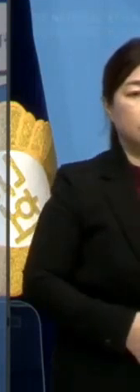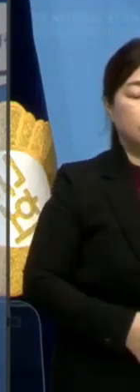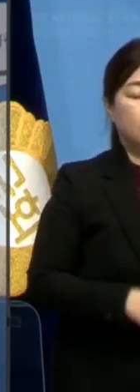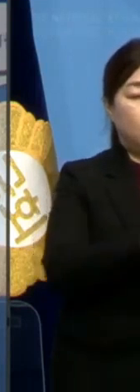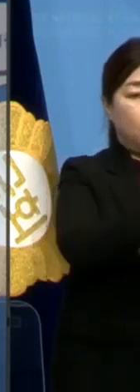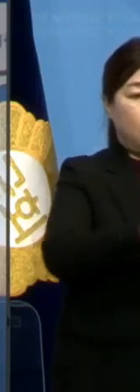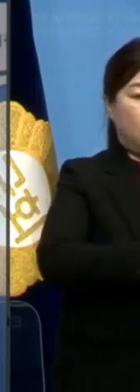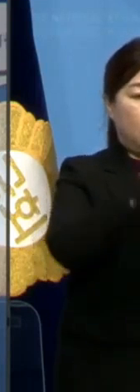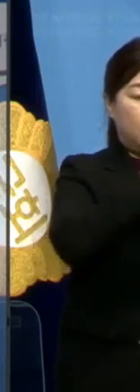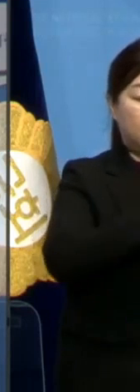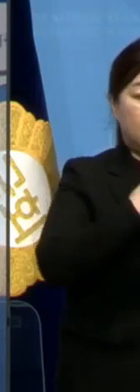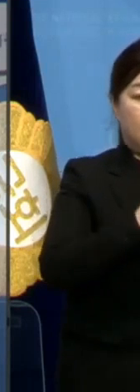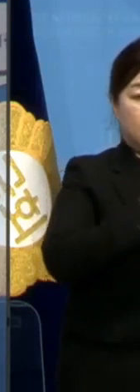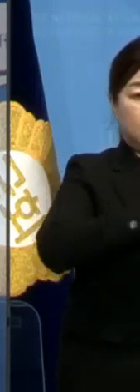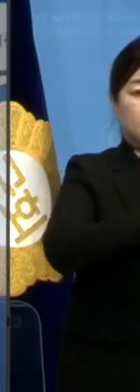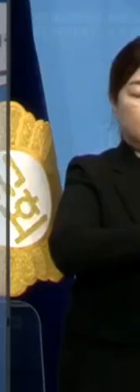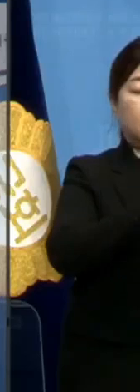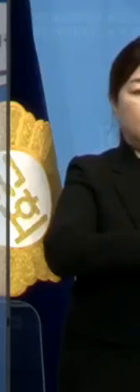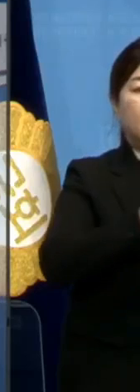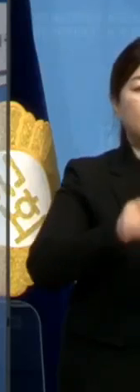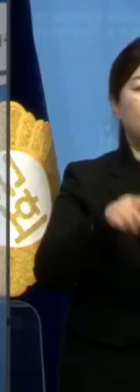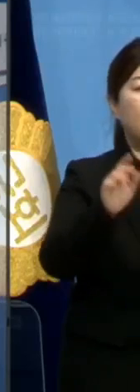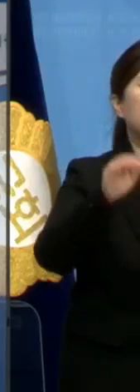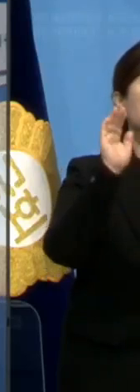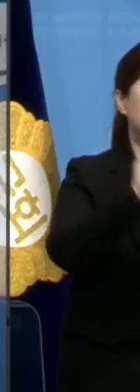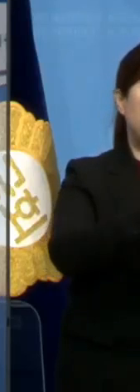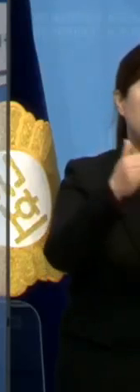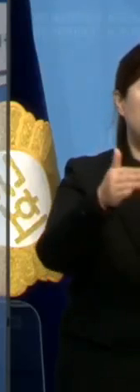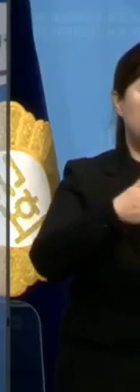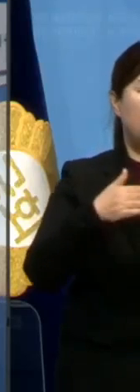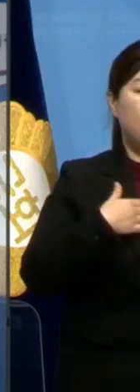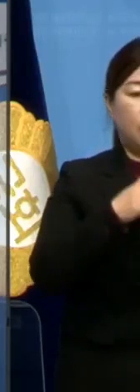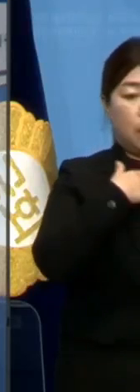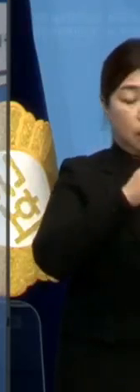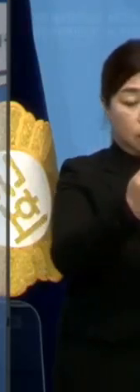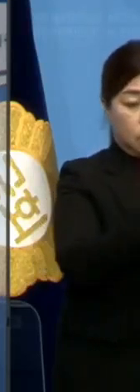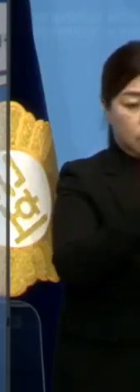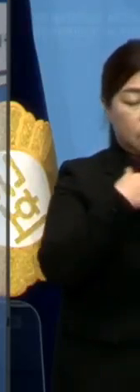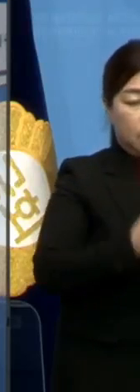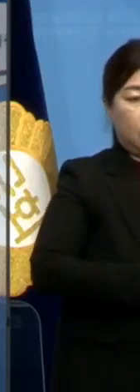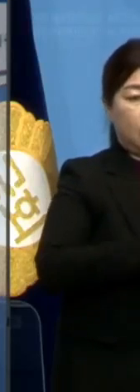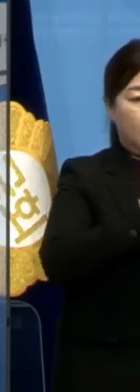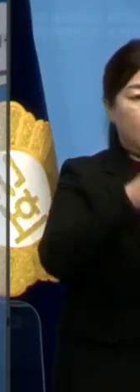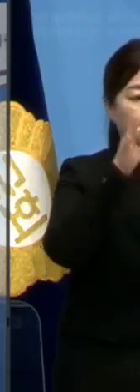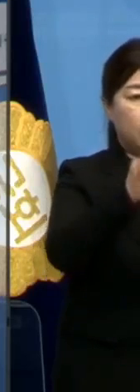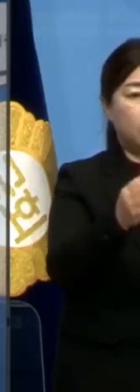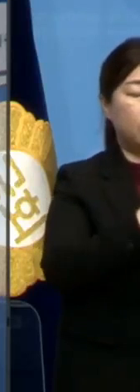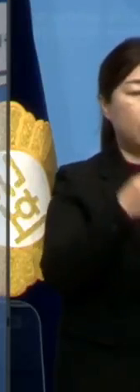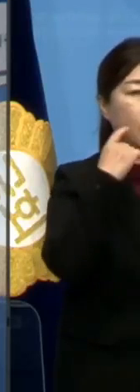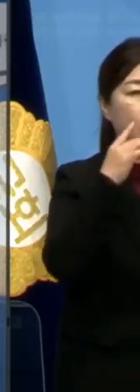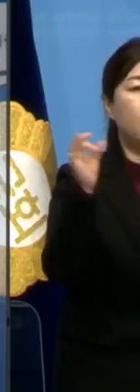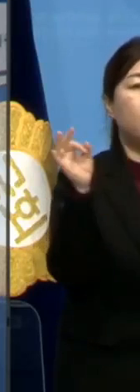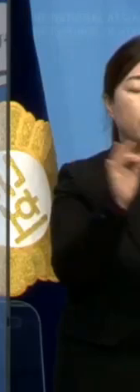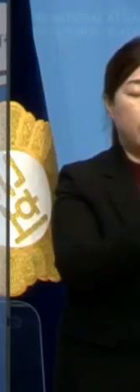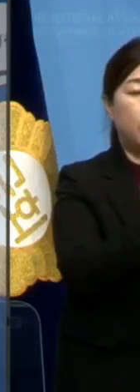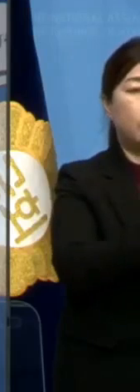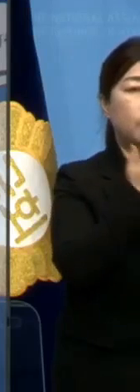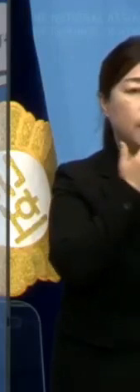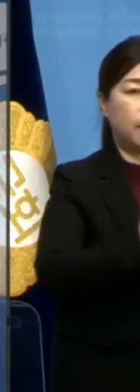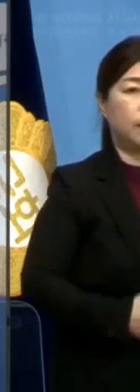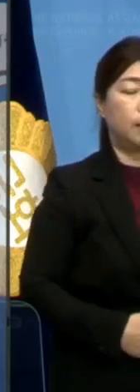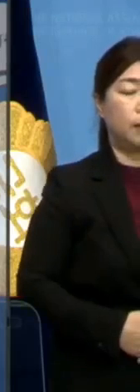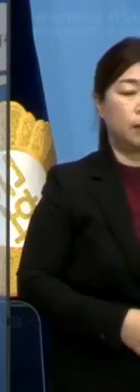스스로 잘해서 얻은 것이 아니기 때문에 언제든지 연기처럼 사라질 수 있습니다. 떠나간